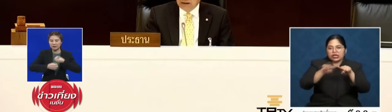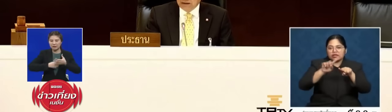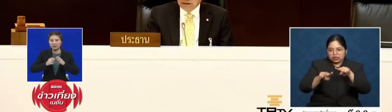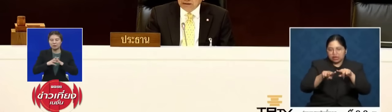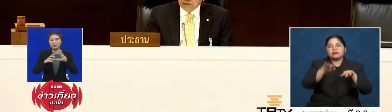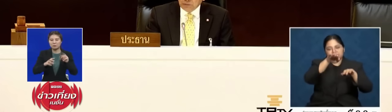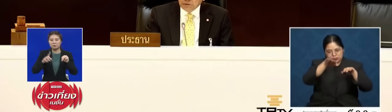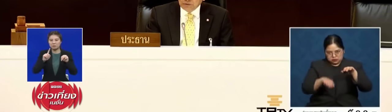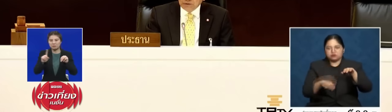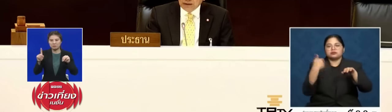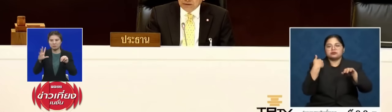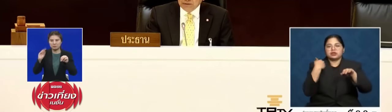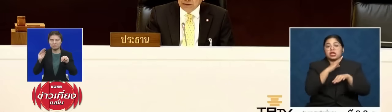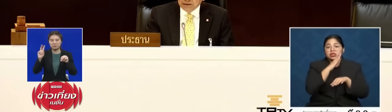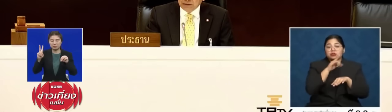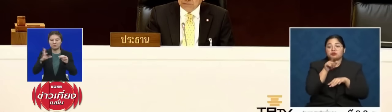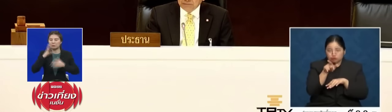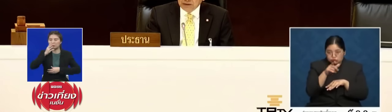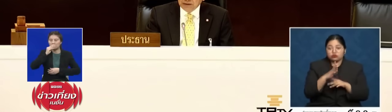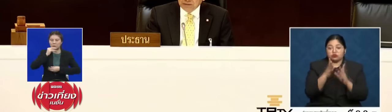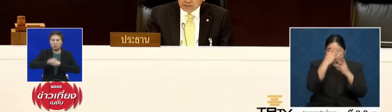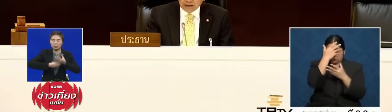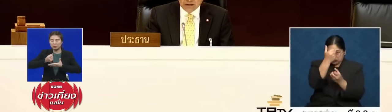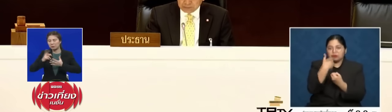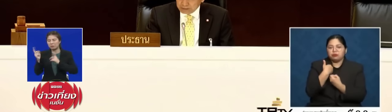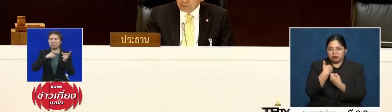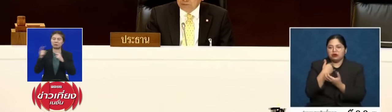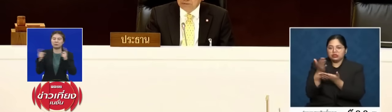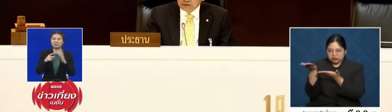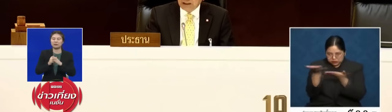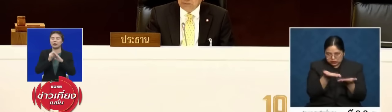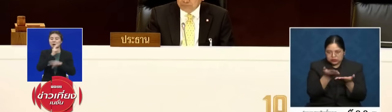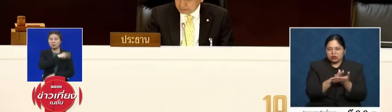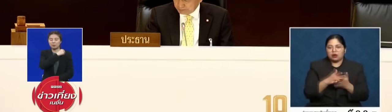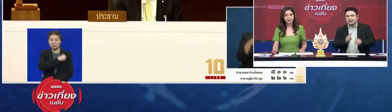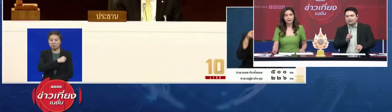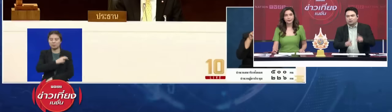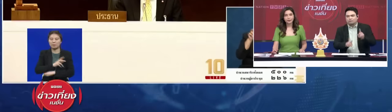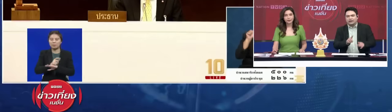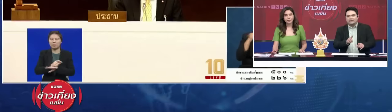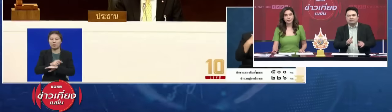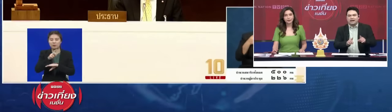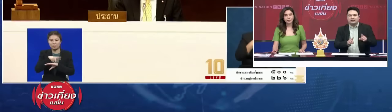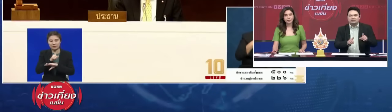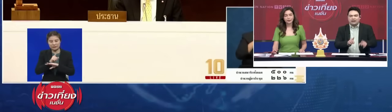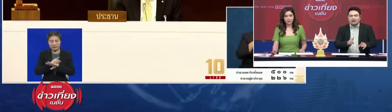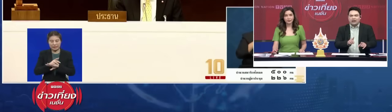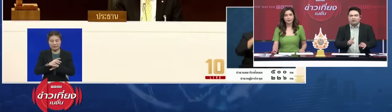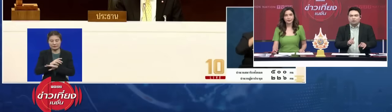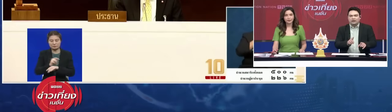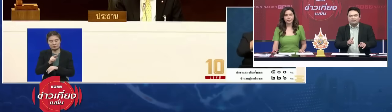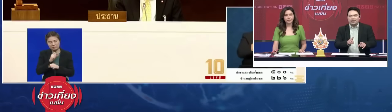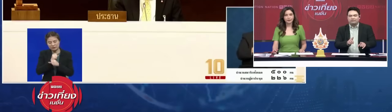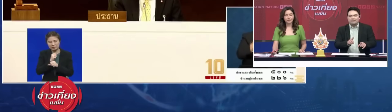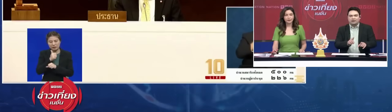นะวันนี้ก็เดือดๆกันแล้วหลักๆก็นี่แหละครับว่าสรุปหมออ๋องที่ทำหน้าที่เป็นยังไงถูกมั้ยทำได้หรือเปล่า